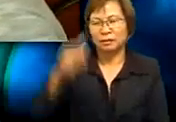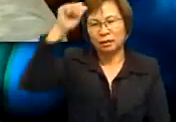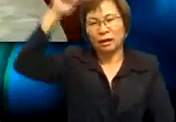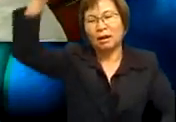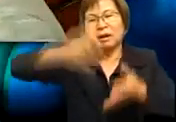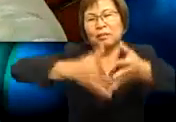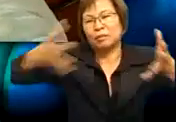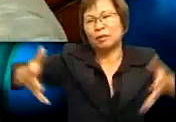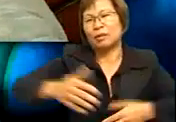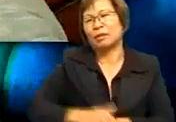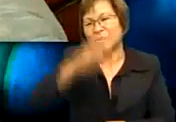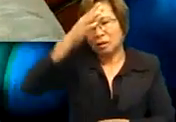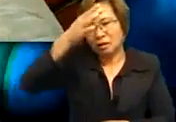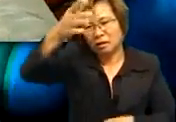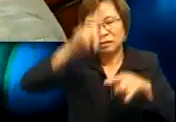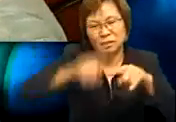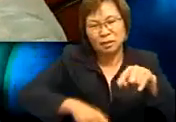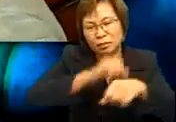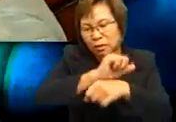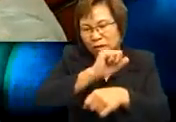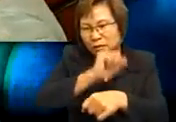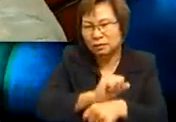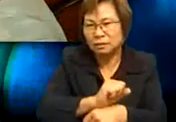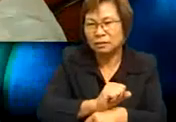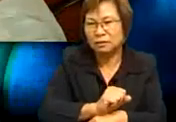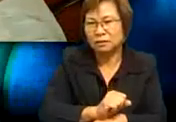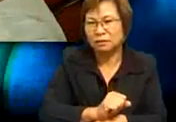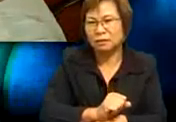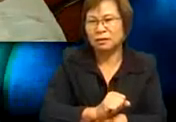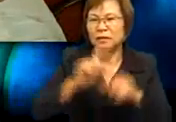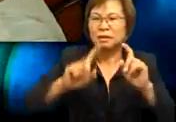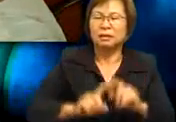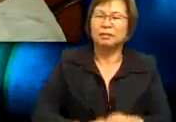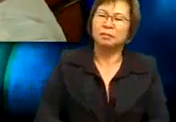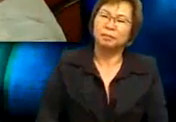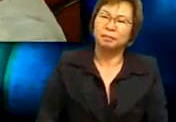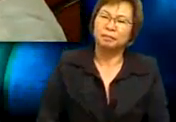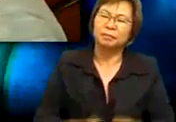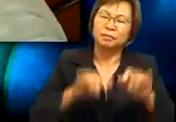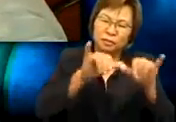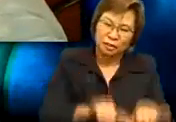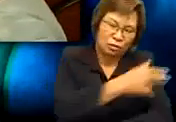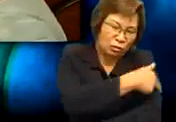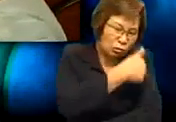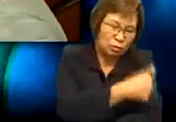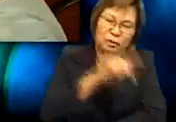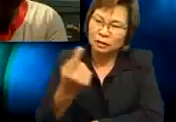Allah Akbar. Atuk dah tak boleh pergi kerja duduk ke hospital saja.